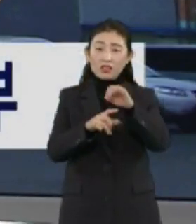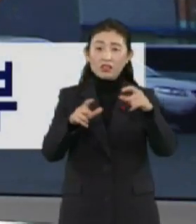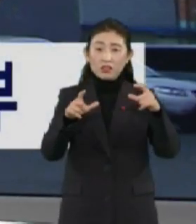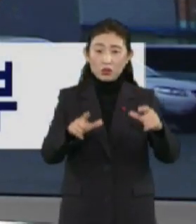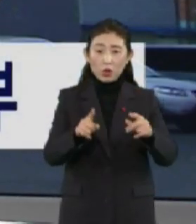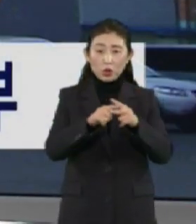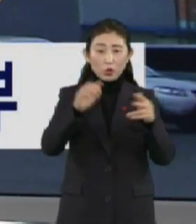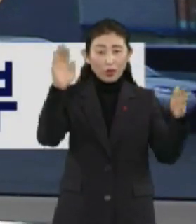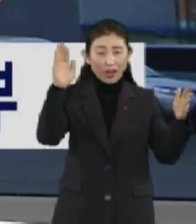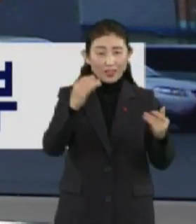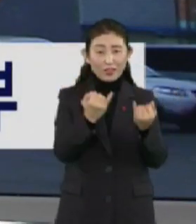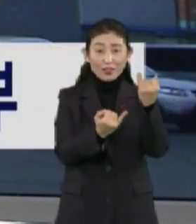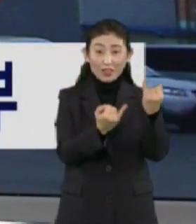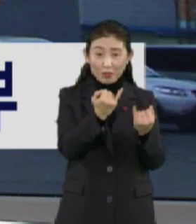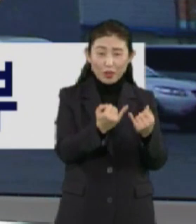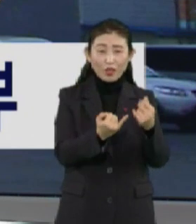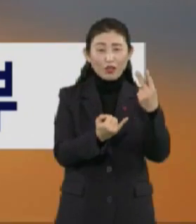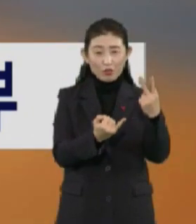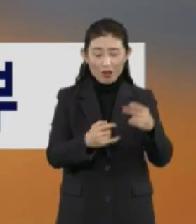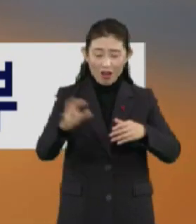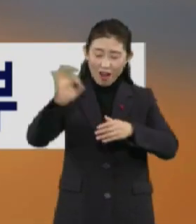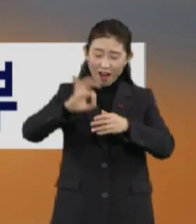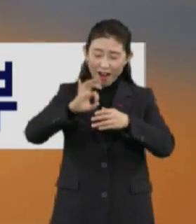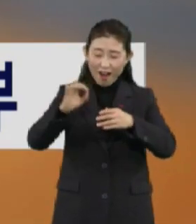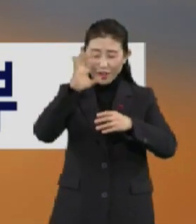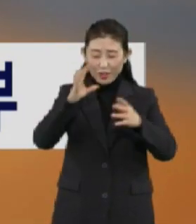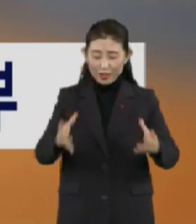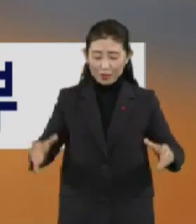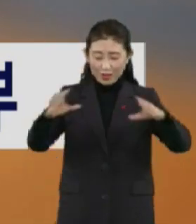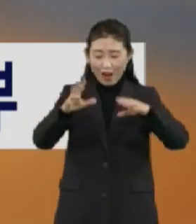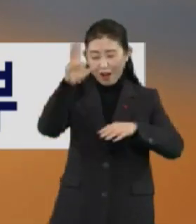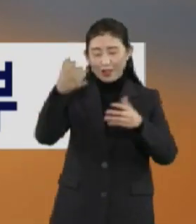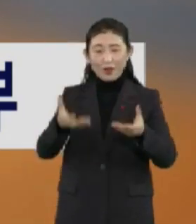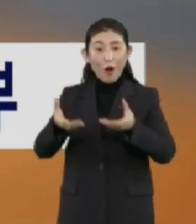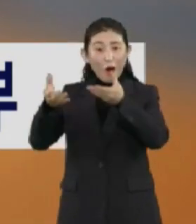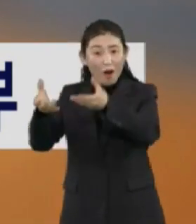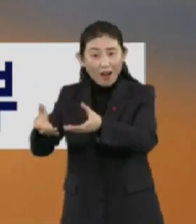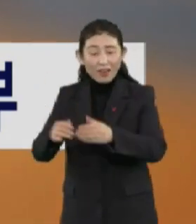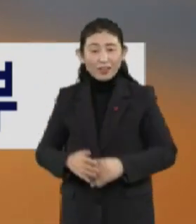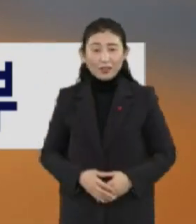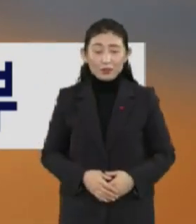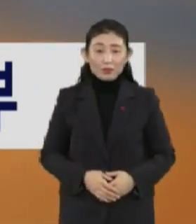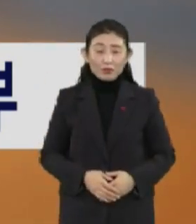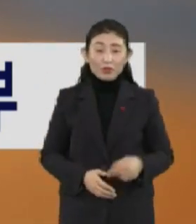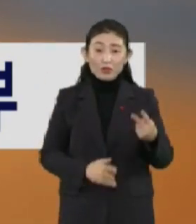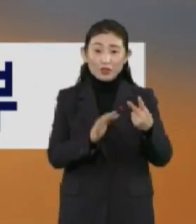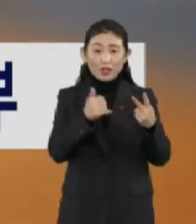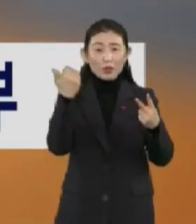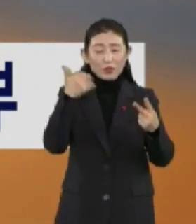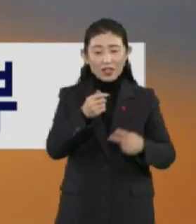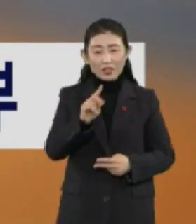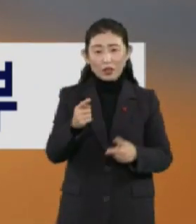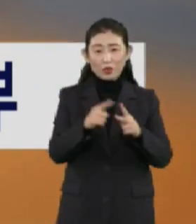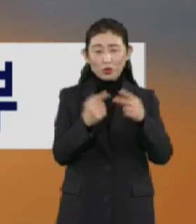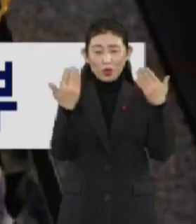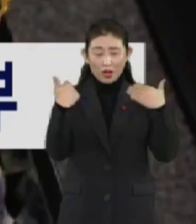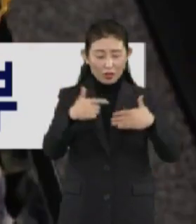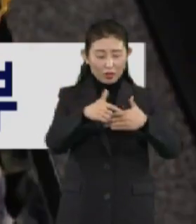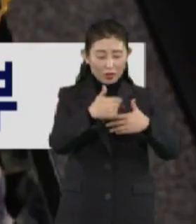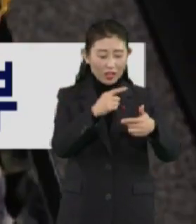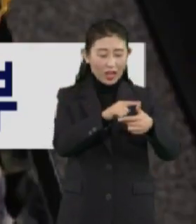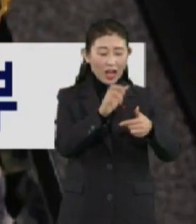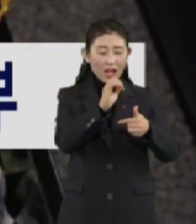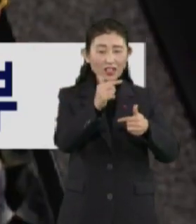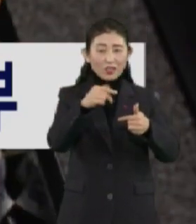공주에 이어 서천에서도 초등학생 자매가 저금통을 경찰에 전달해 화제입니다. 서천군 한산초등학교 6학년